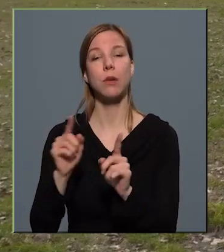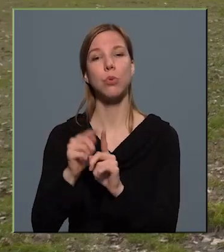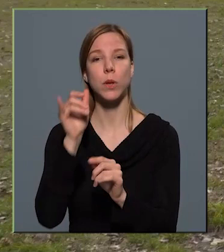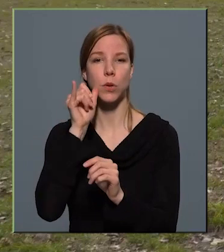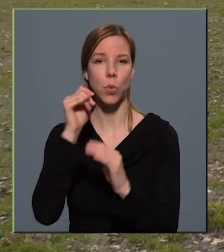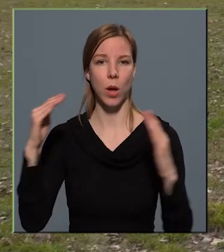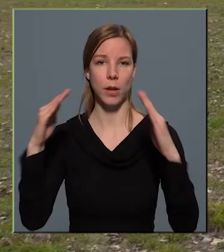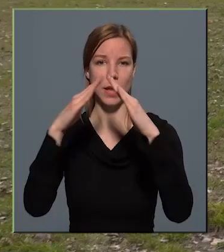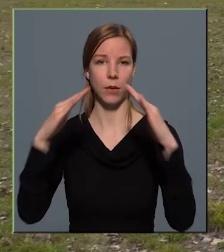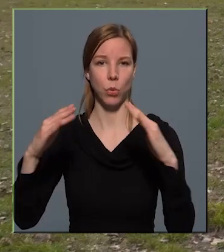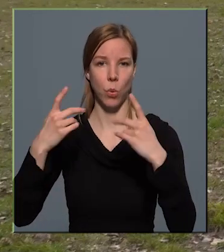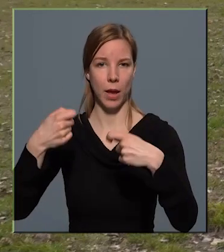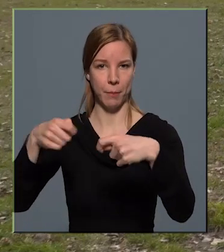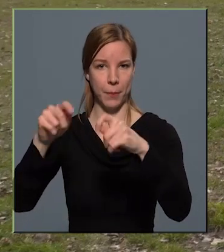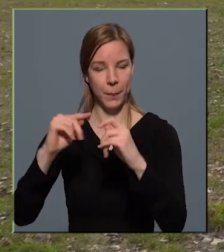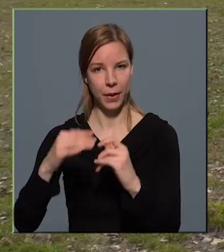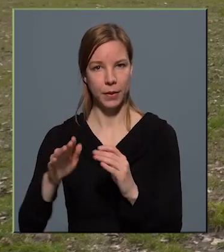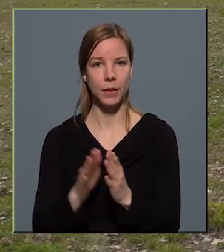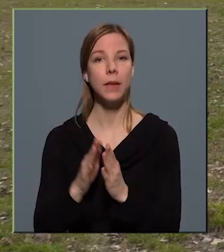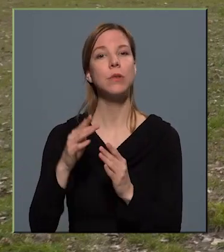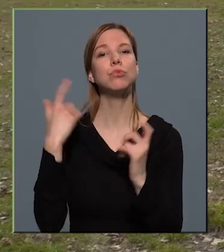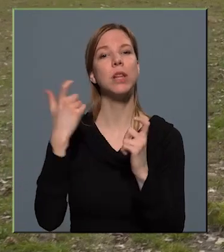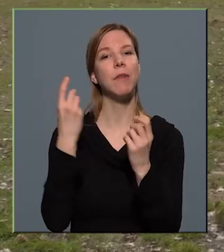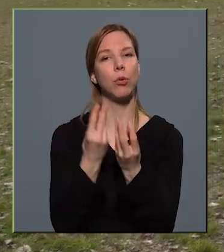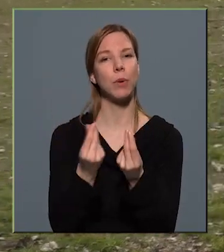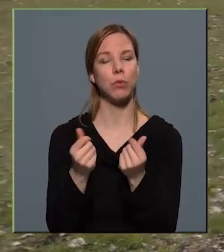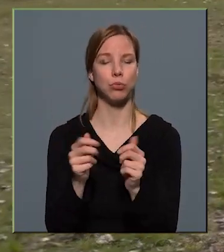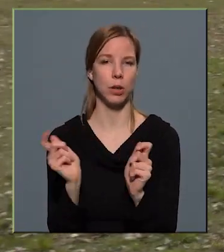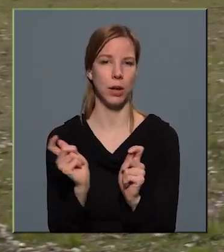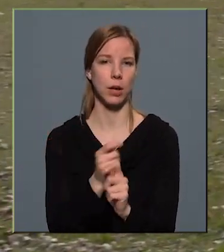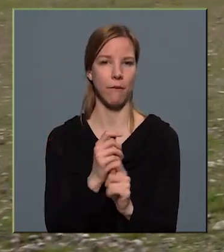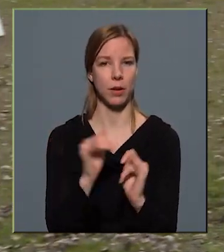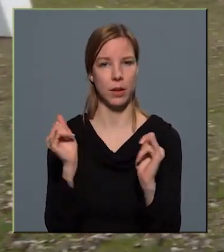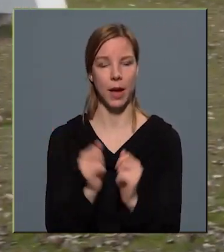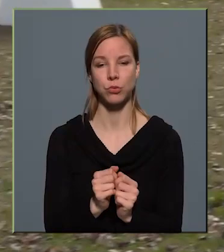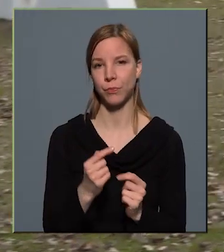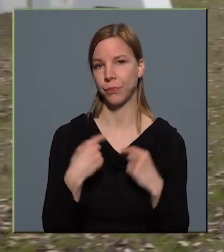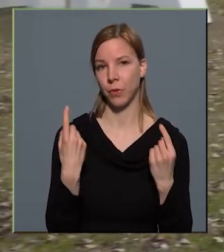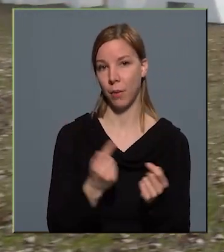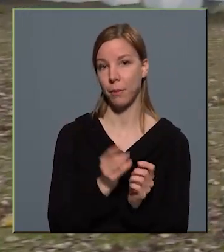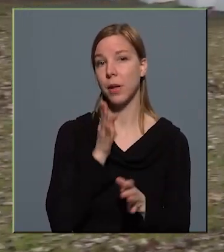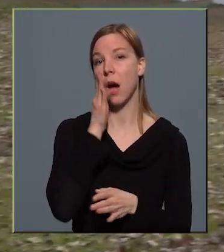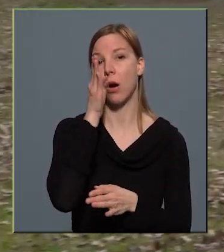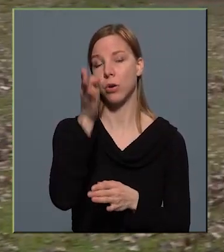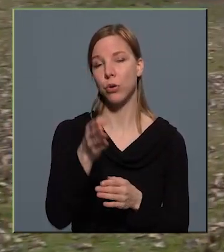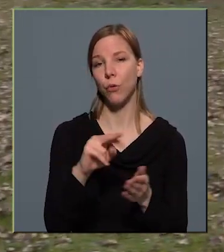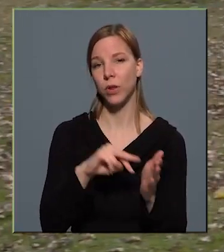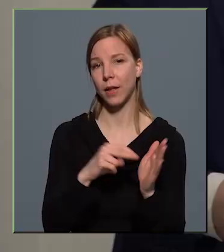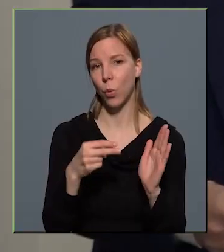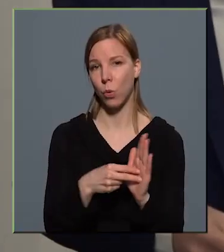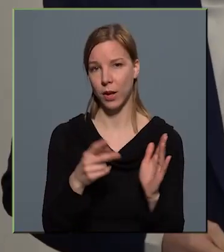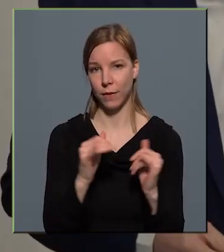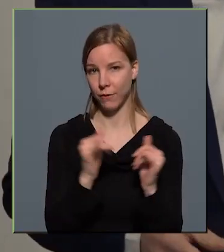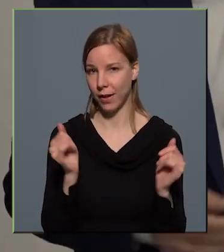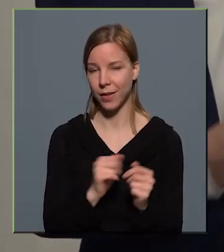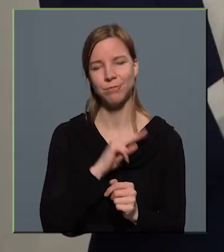a kerület levegő minőségének javításához. Mi a Bosch-nál ugye a jövő technológiáit fejlesztjük, erről tudnék beszélni